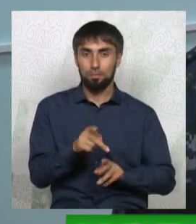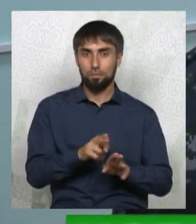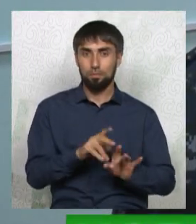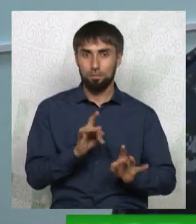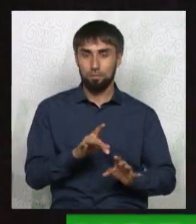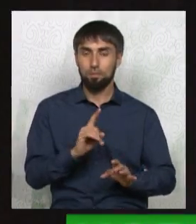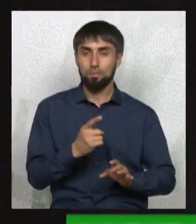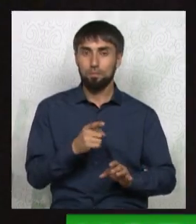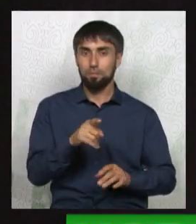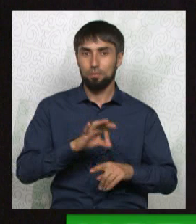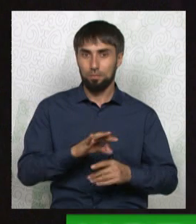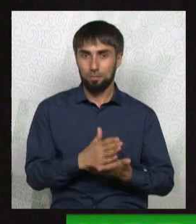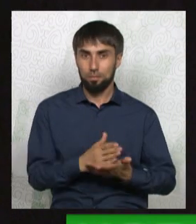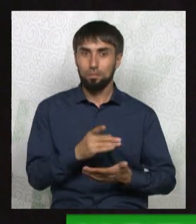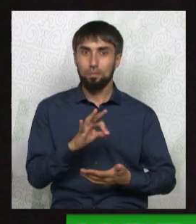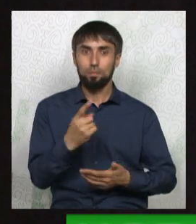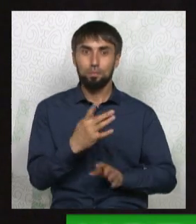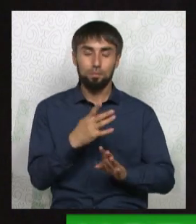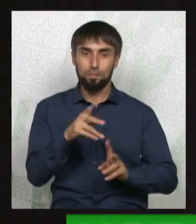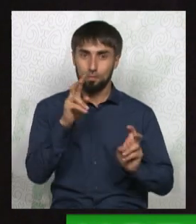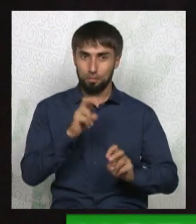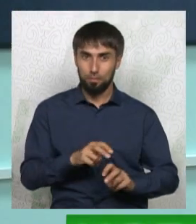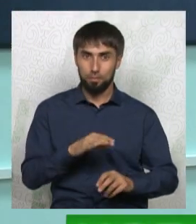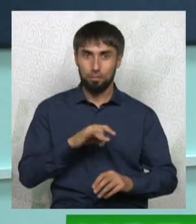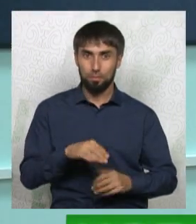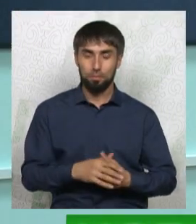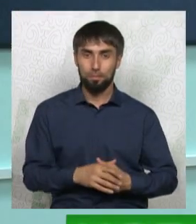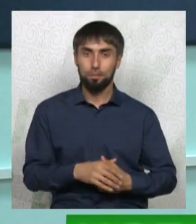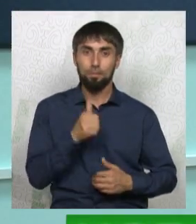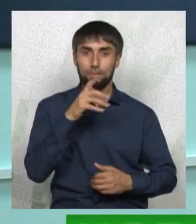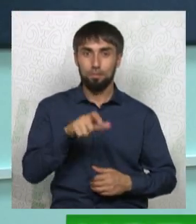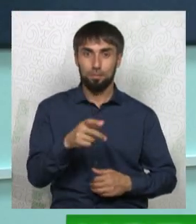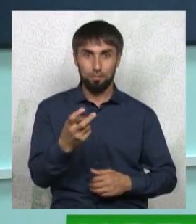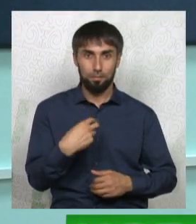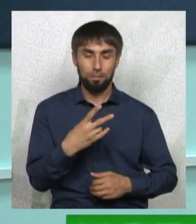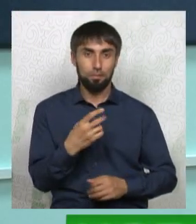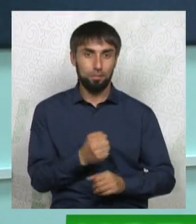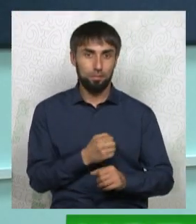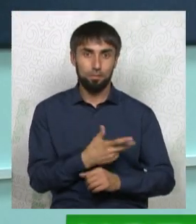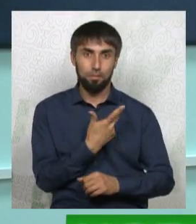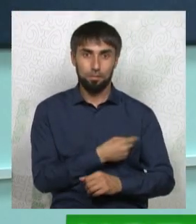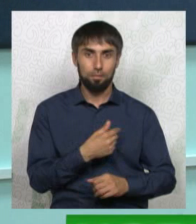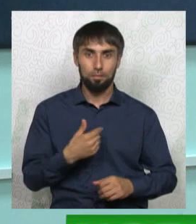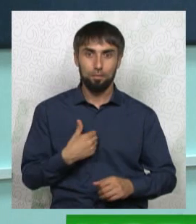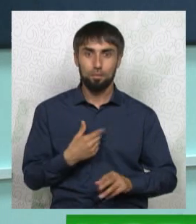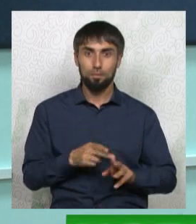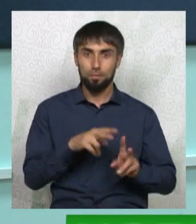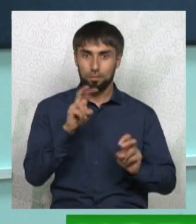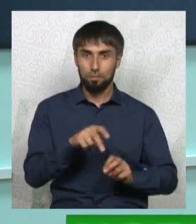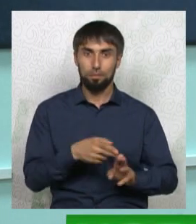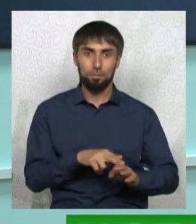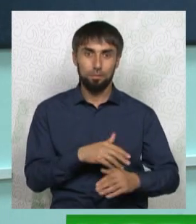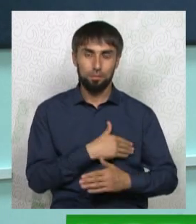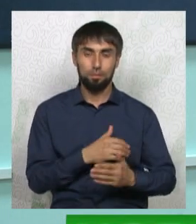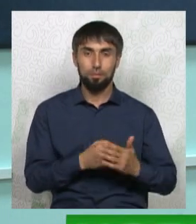В первую очередь желающих пройти процедуру тщательно проверяет терапевт. Когда пациент нам приходит на вакцинацию, мы измеряем и давление,